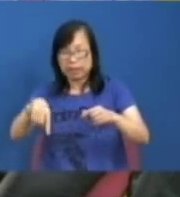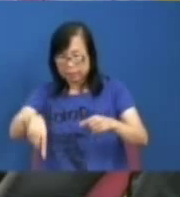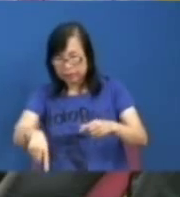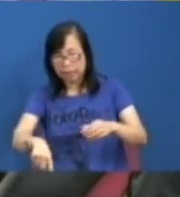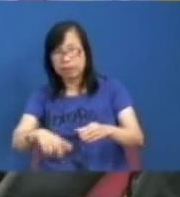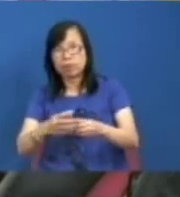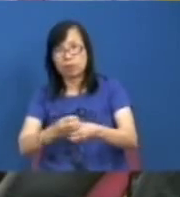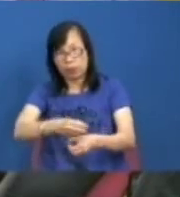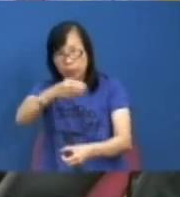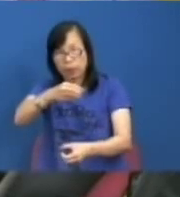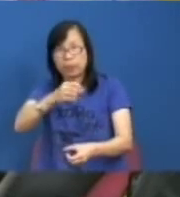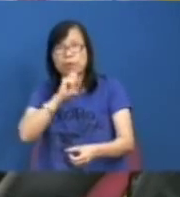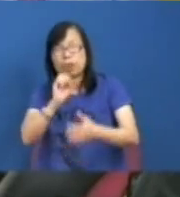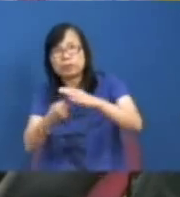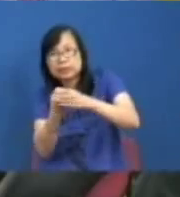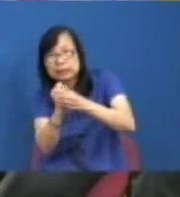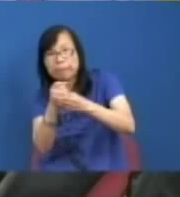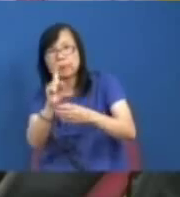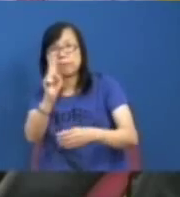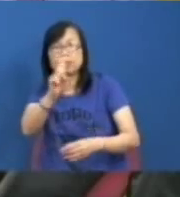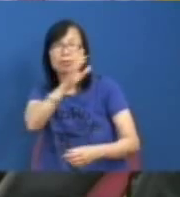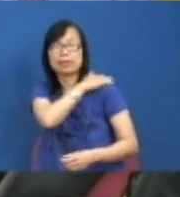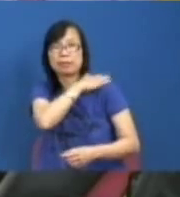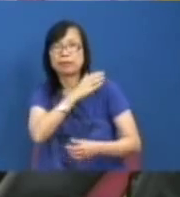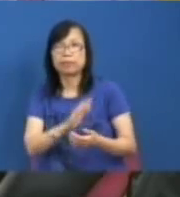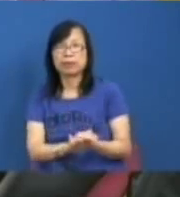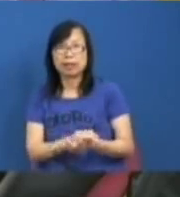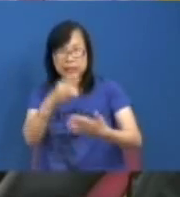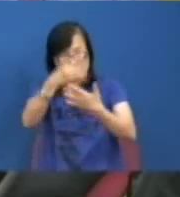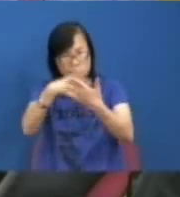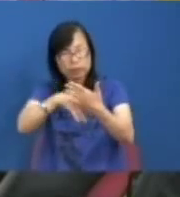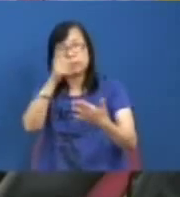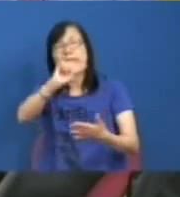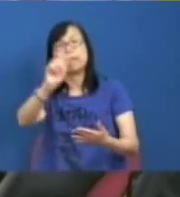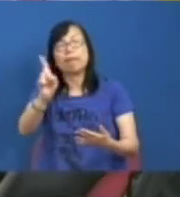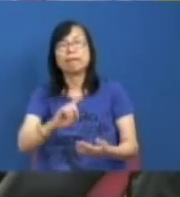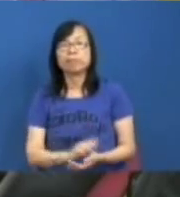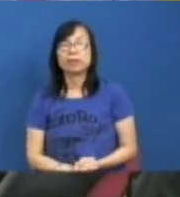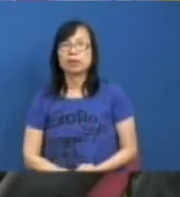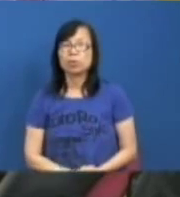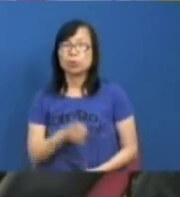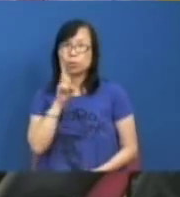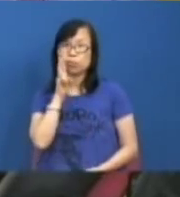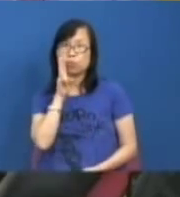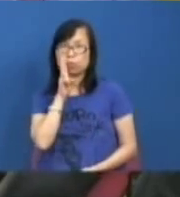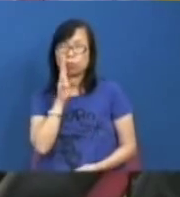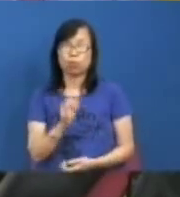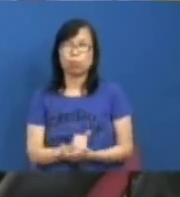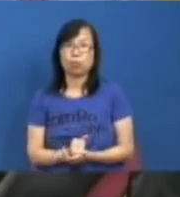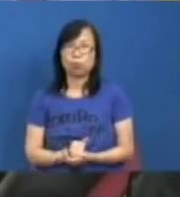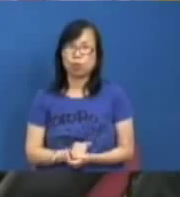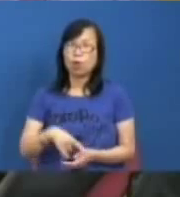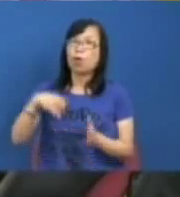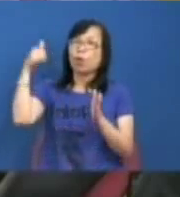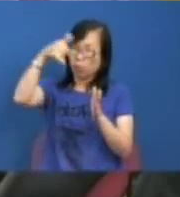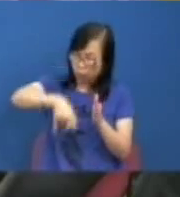個地渠有冇塞到，或者係邊個責任咧？我應該個程序係點咧？ 如果出到去落到